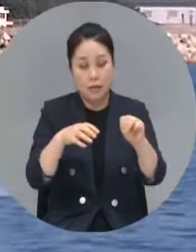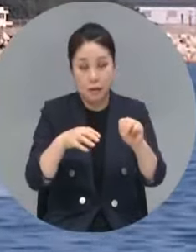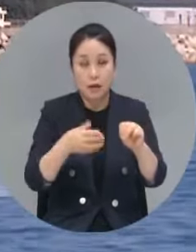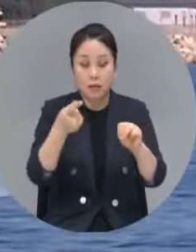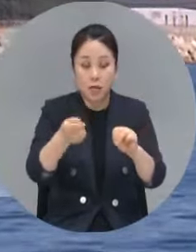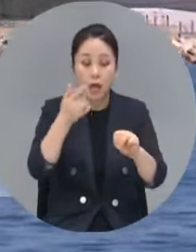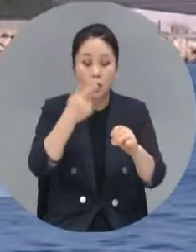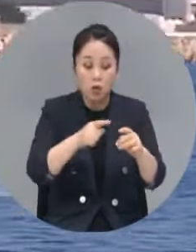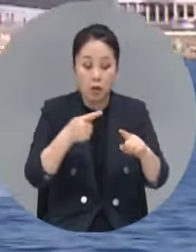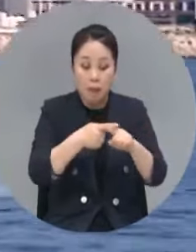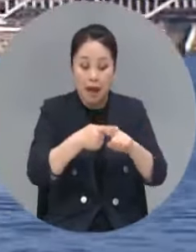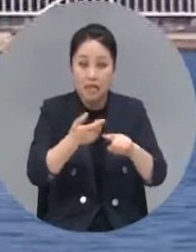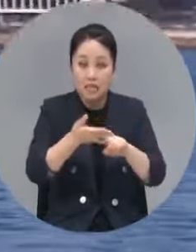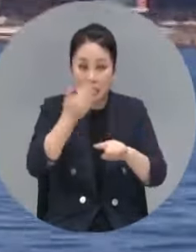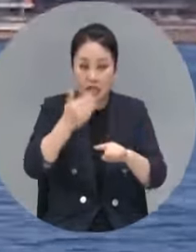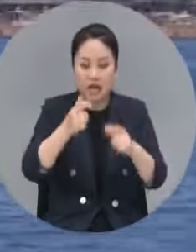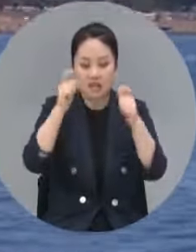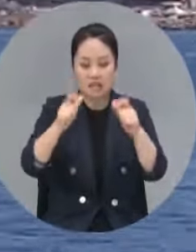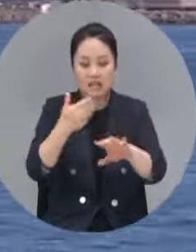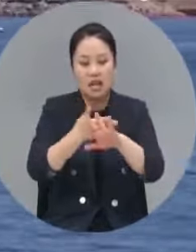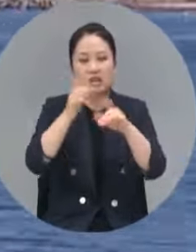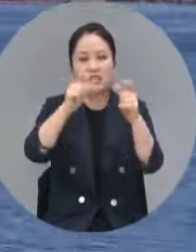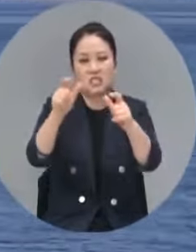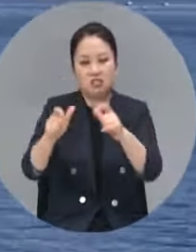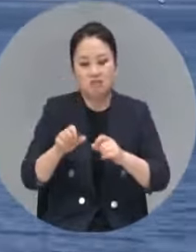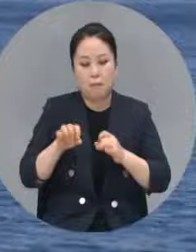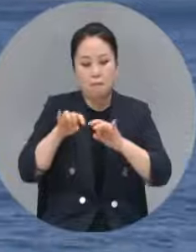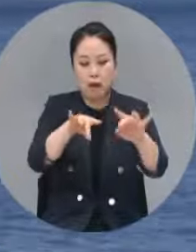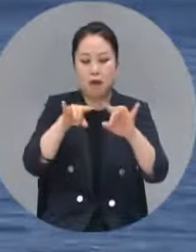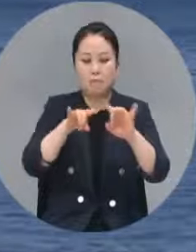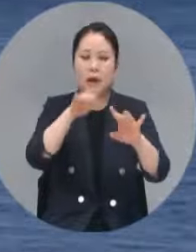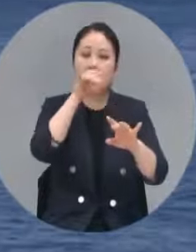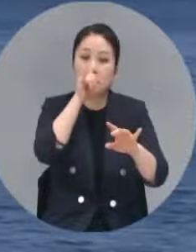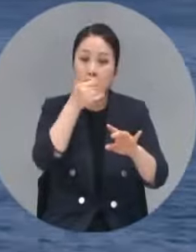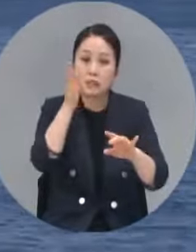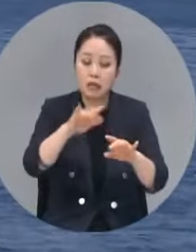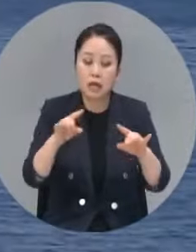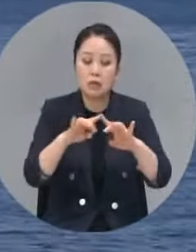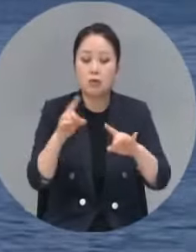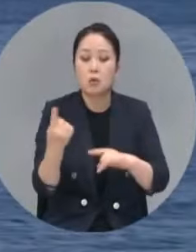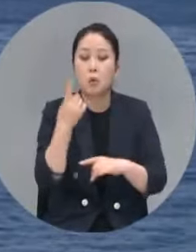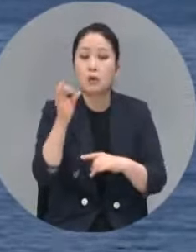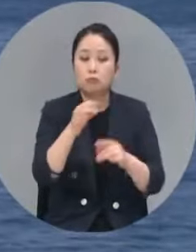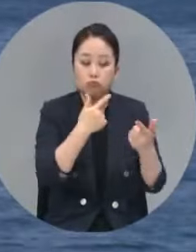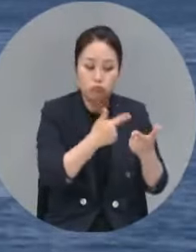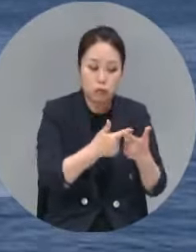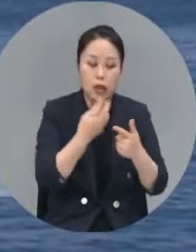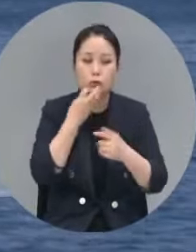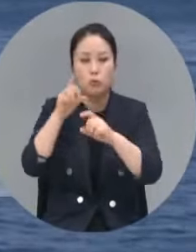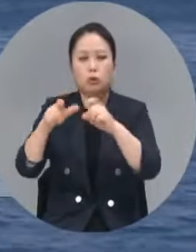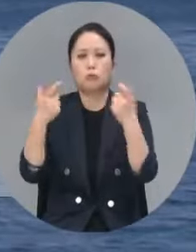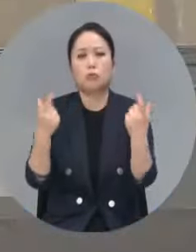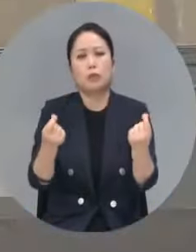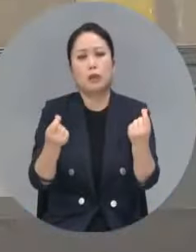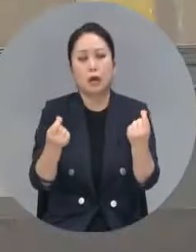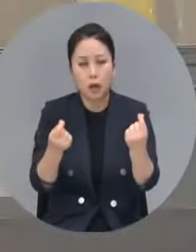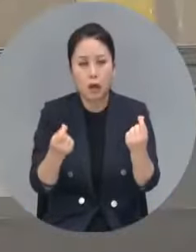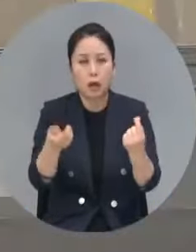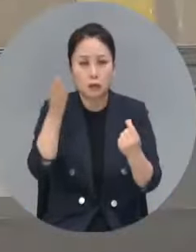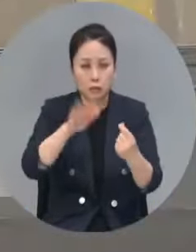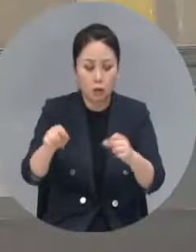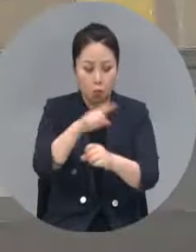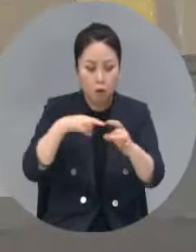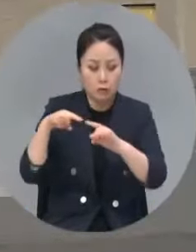지역으로 보내집니다 요금은 부산이나 수도권이나 똑같습니다 원전으로 인한 각종 개발제한 안전